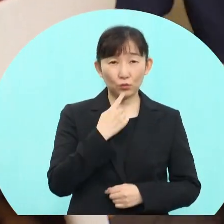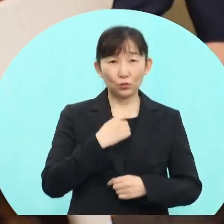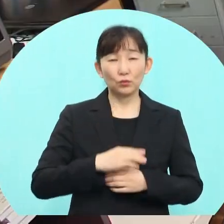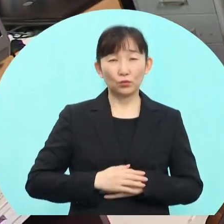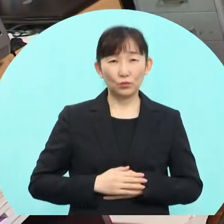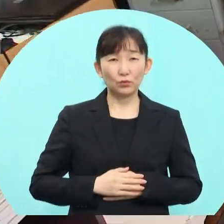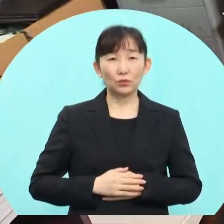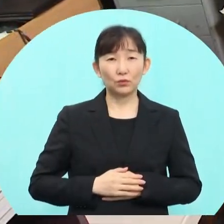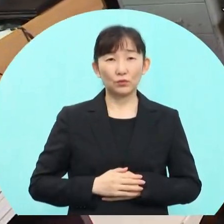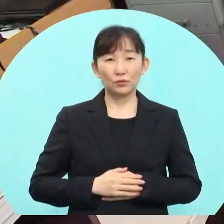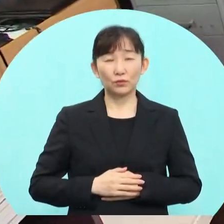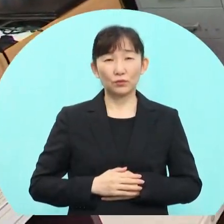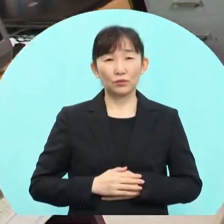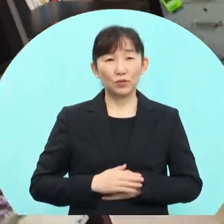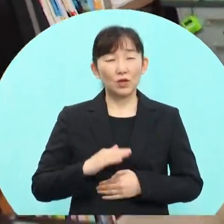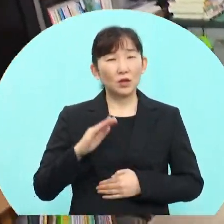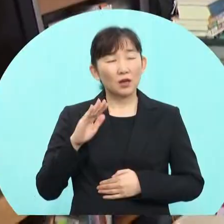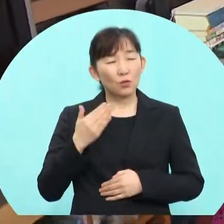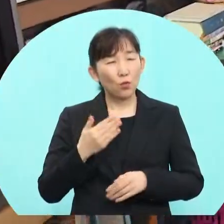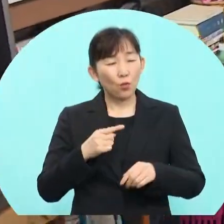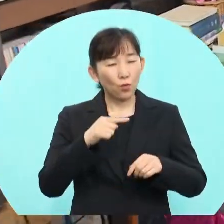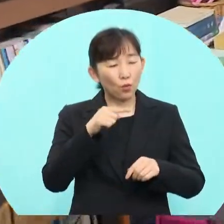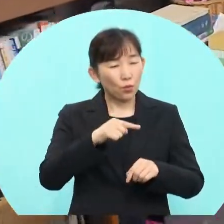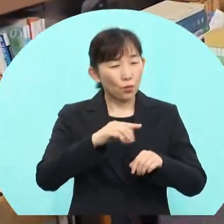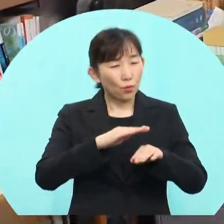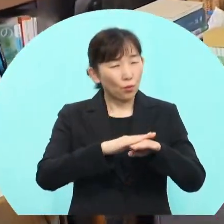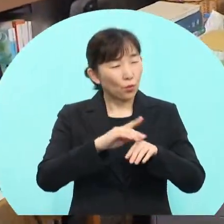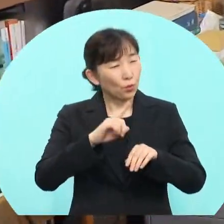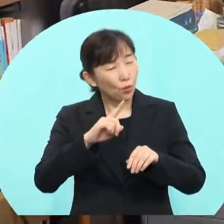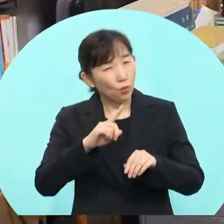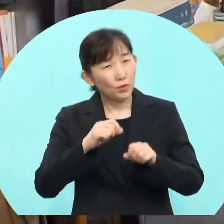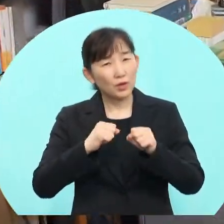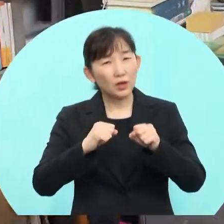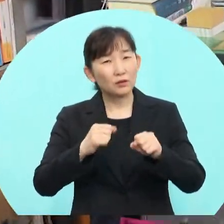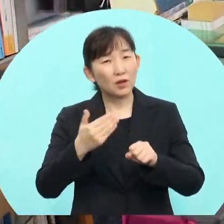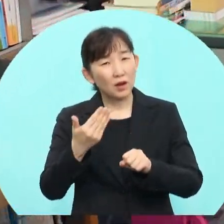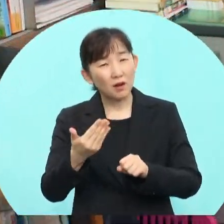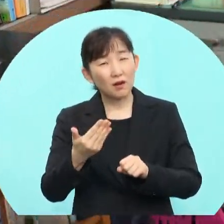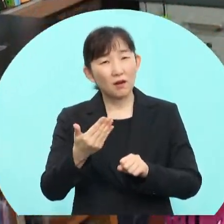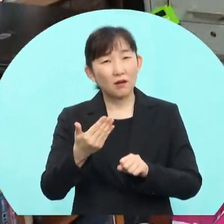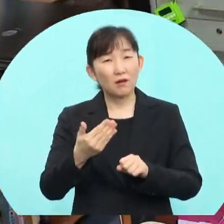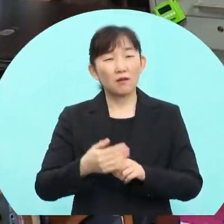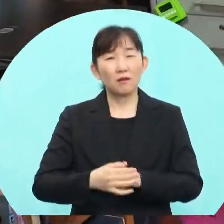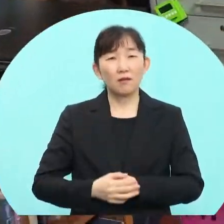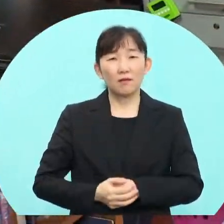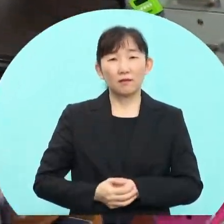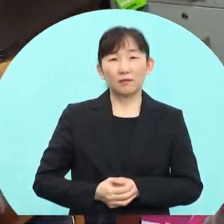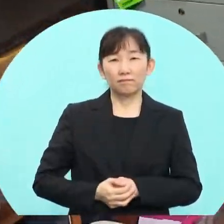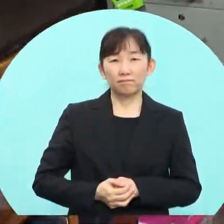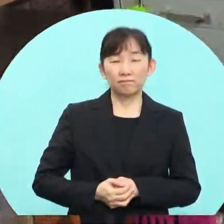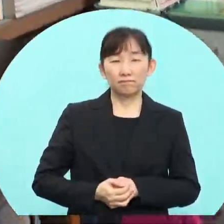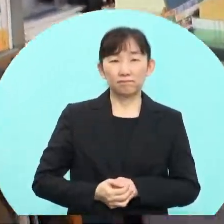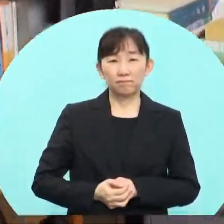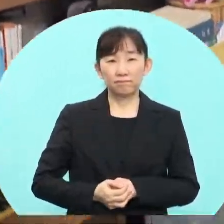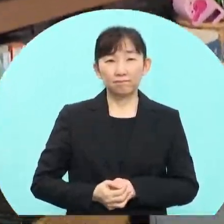ってるんですよ、なんて、それをどうやってやっていこうかというか、